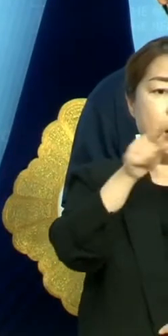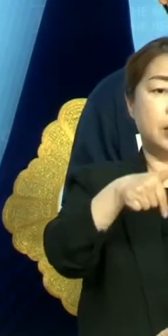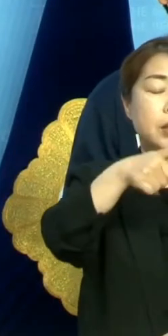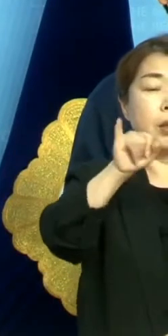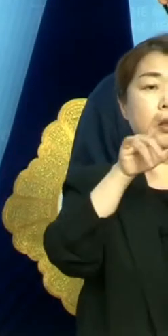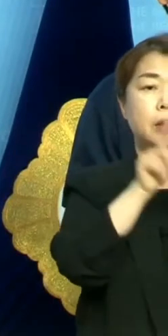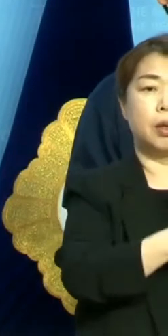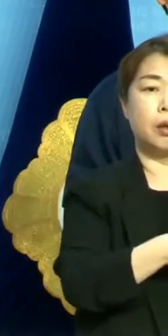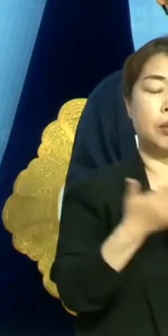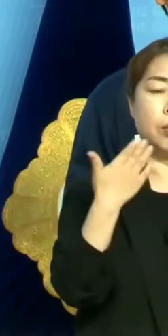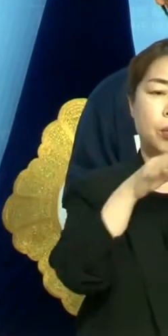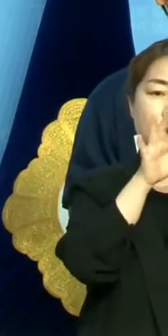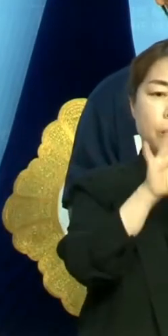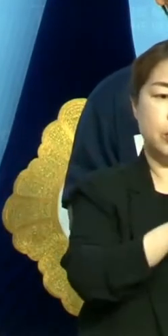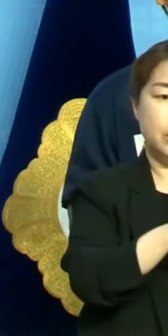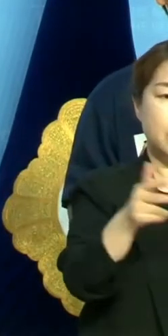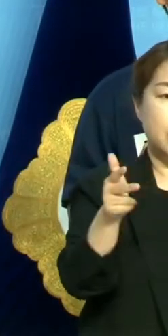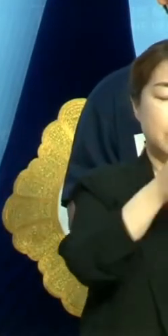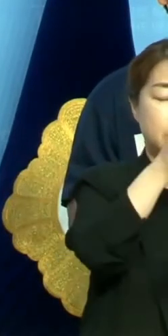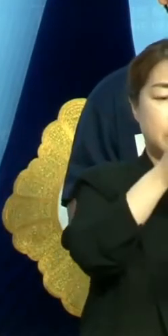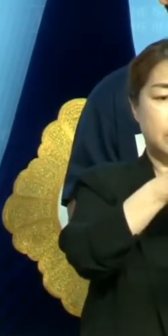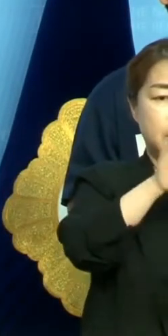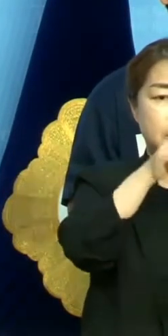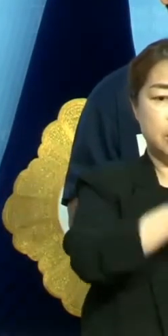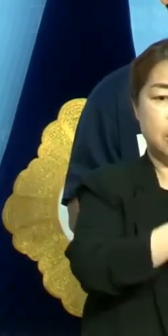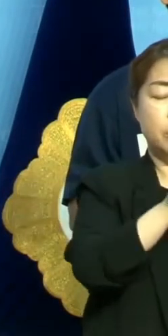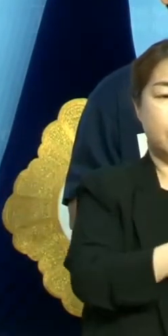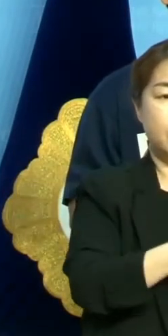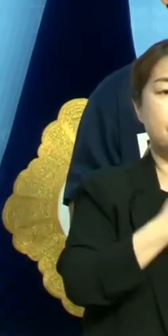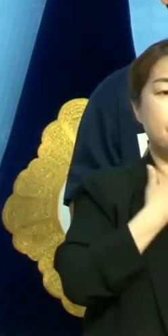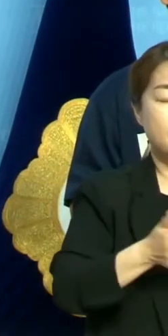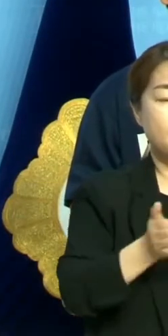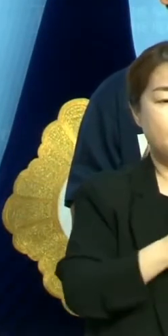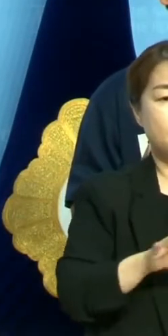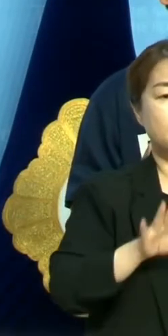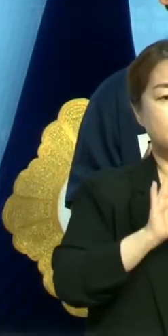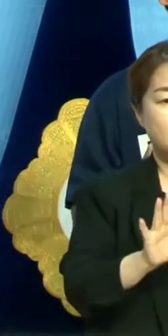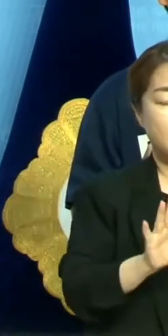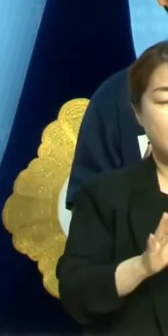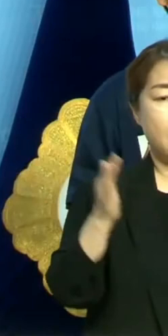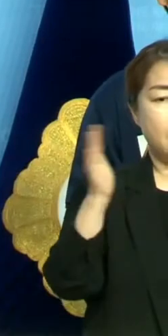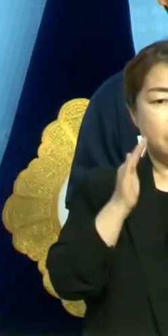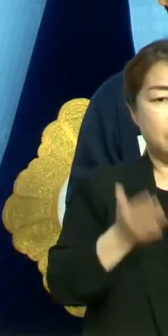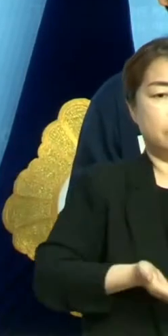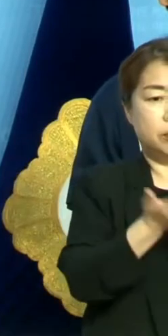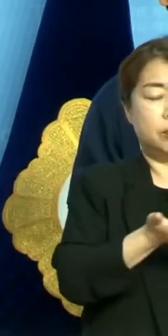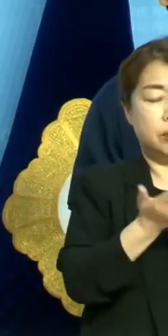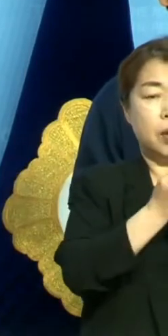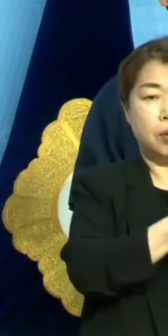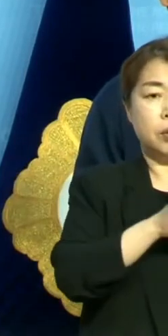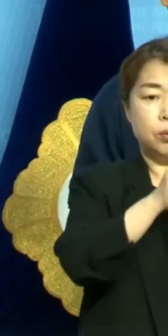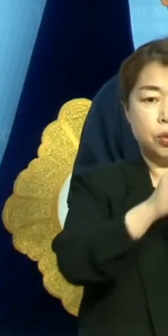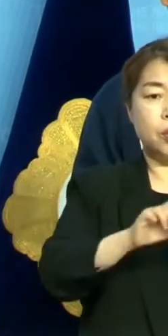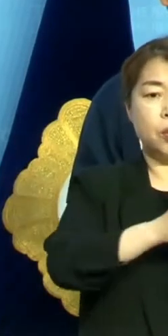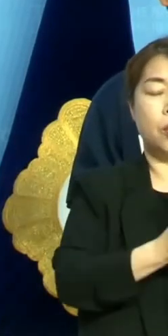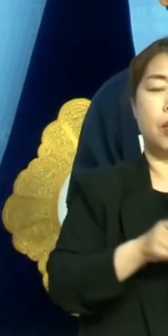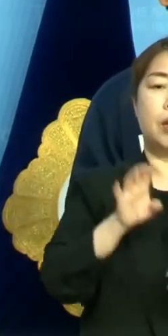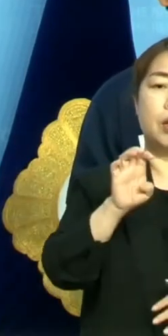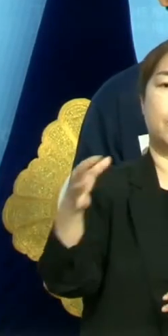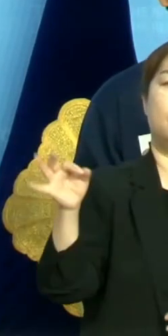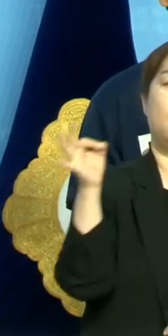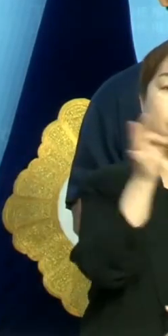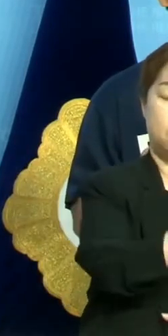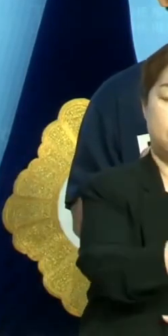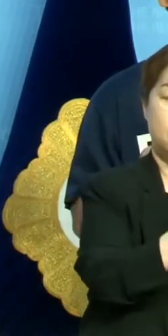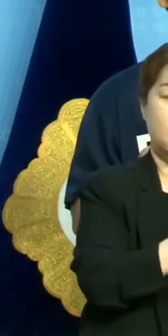교정 구경은 기말 시험 때 밖에 하지 못했고 학생들이 학생이 겨우 어르고 달래 10% 40만원에 돌려주면서